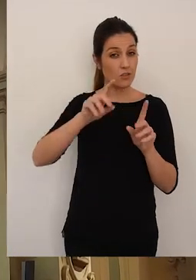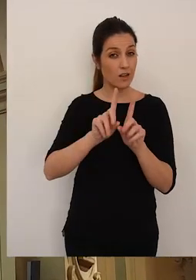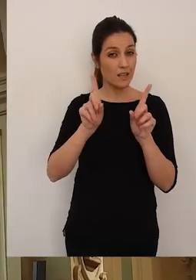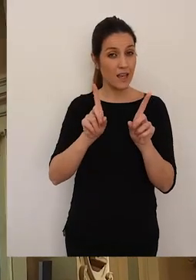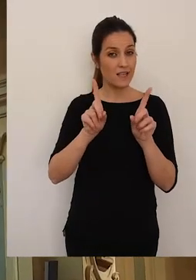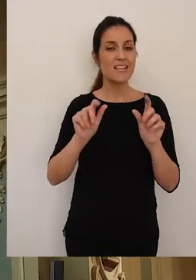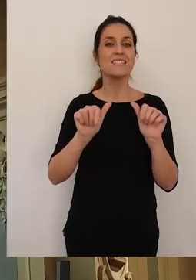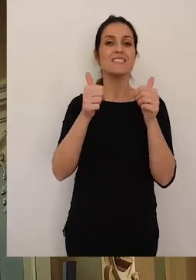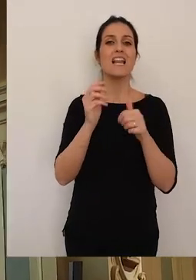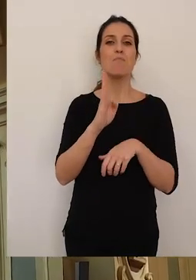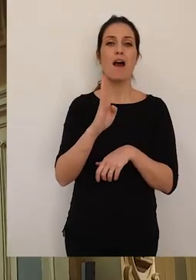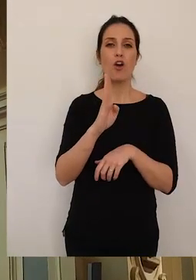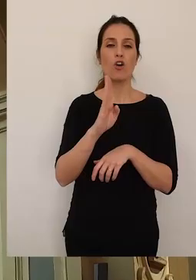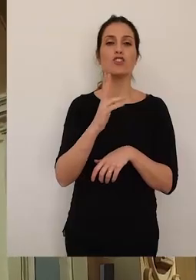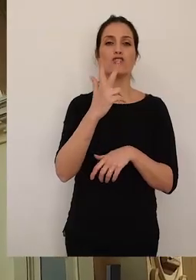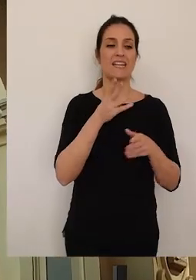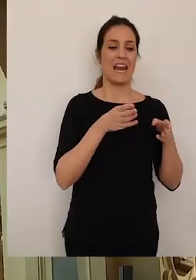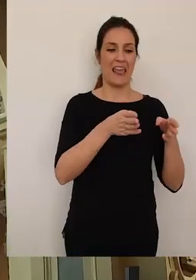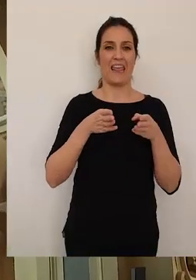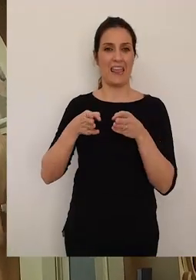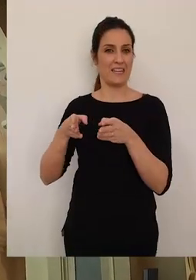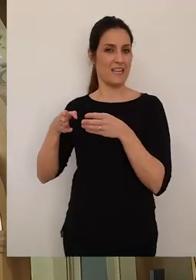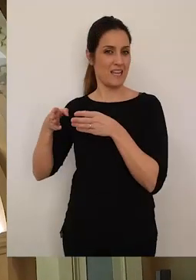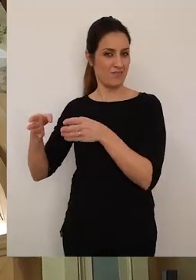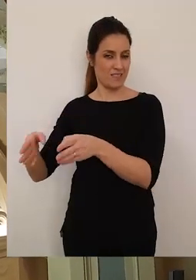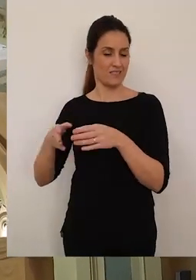L'interno della chiesa è in stile barocco ed è diviso in tre navate.